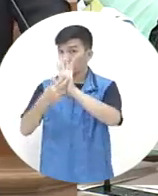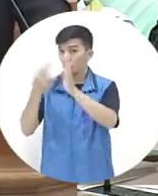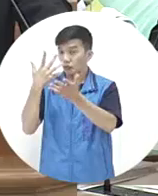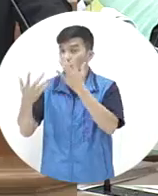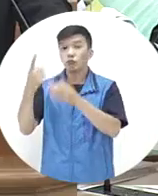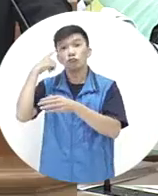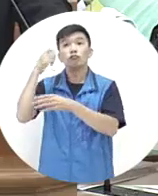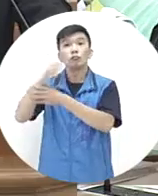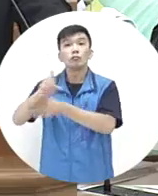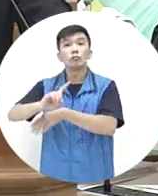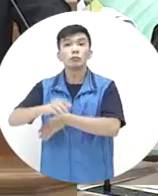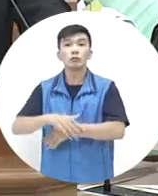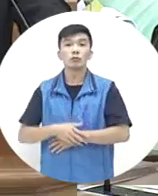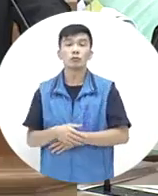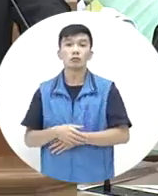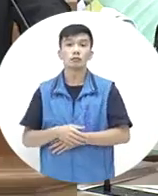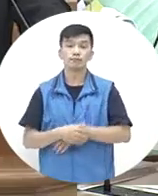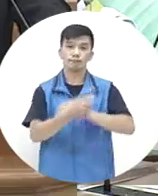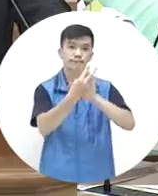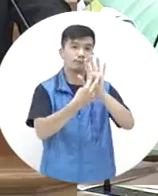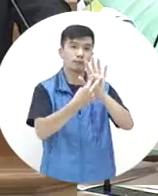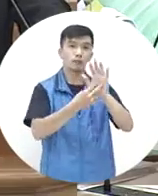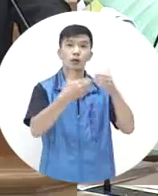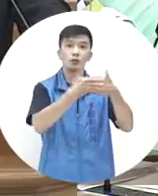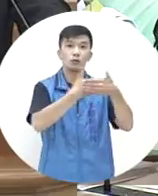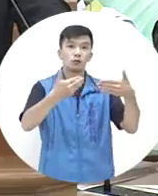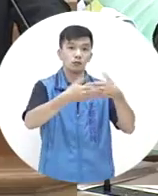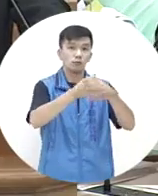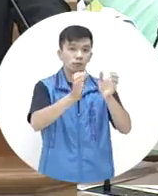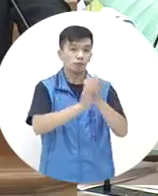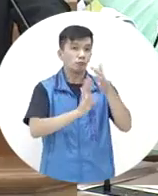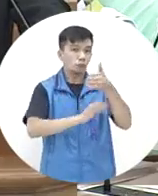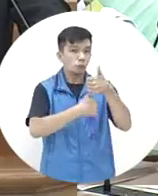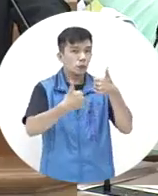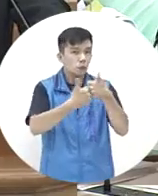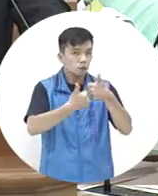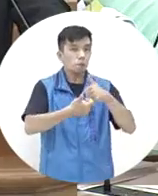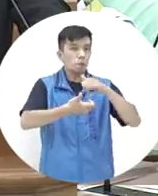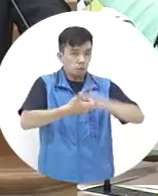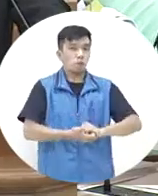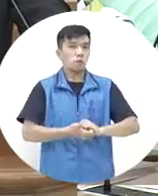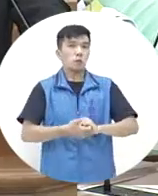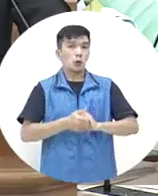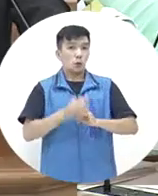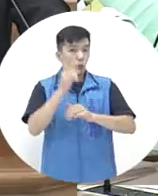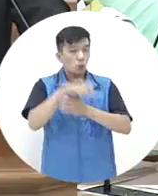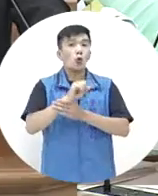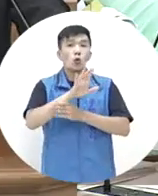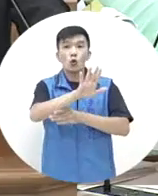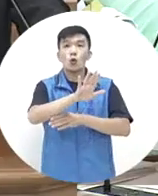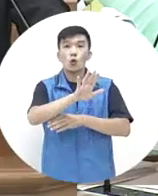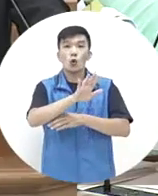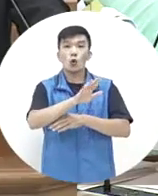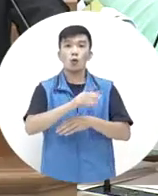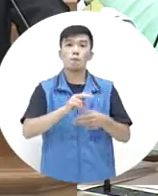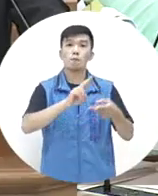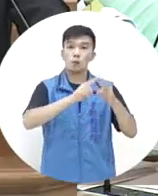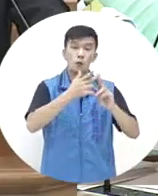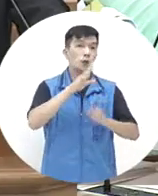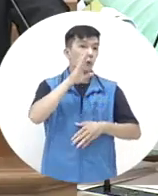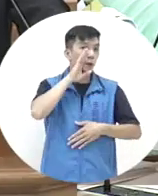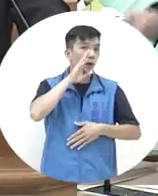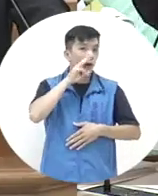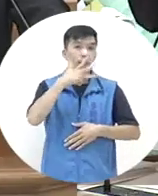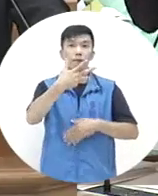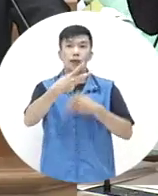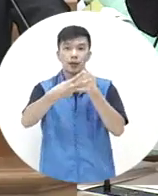意什么？ 我跟你讲，交通部的委员会已经都同意五泰轻轨跟巴黎轻轨，都已经都